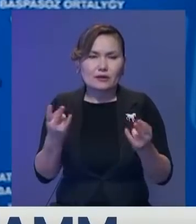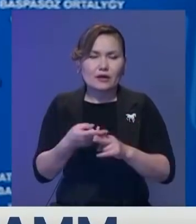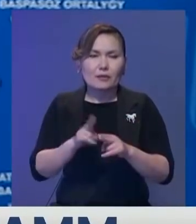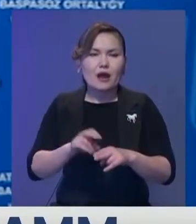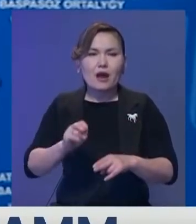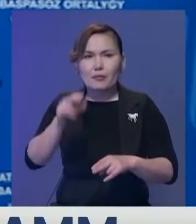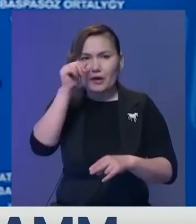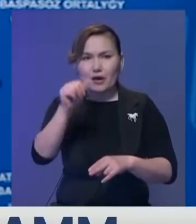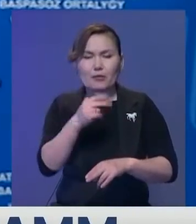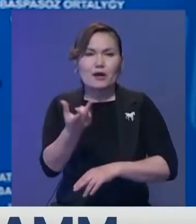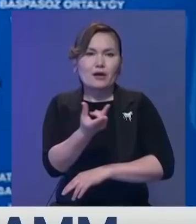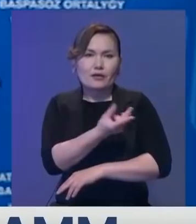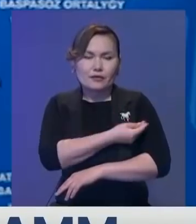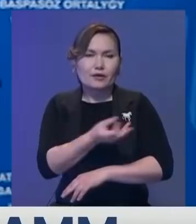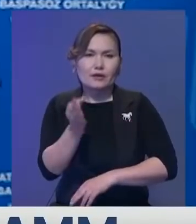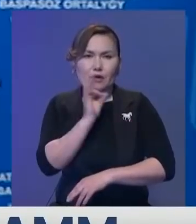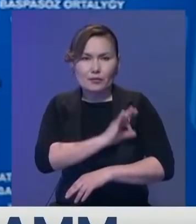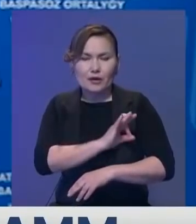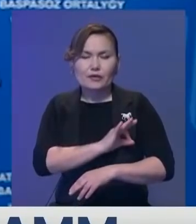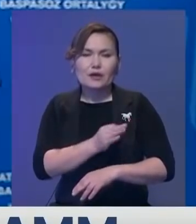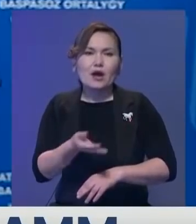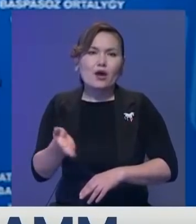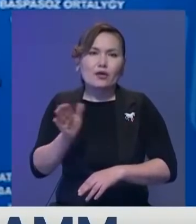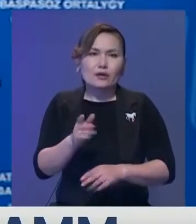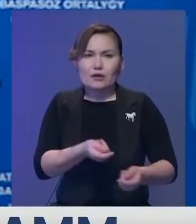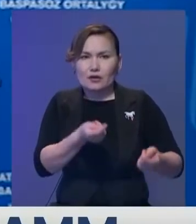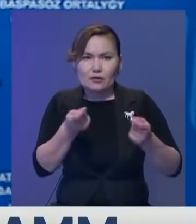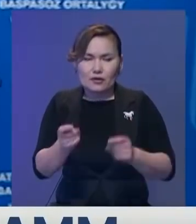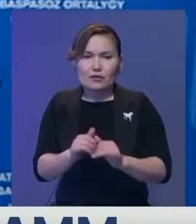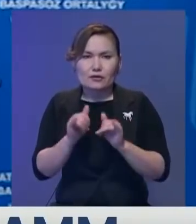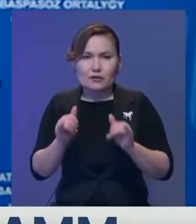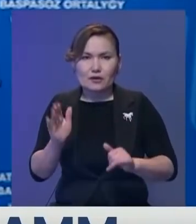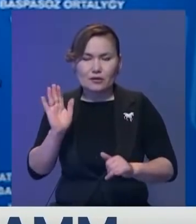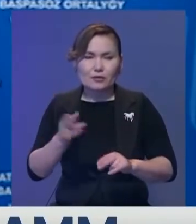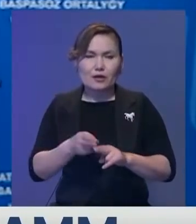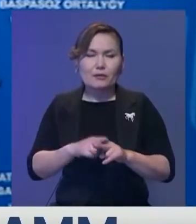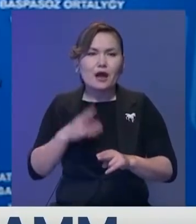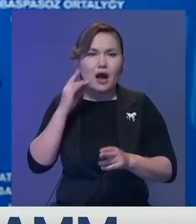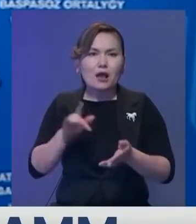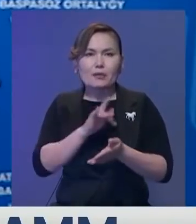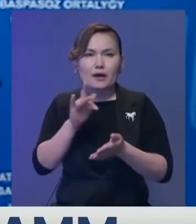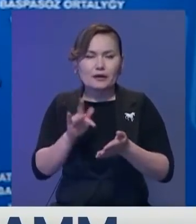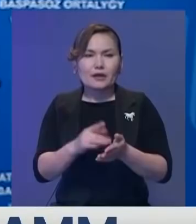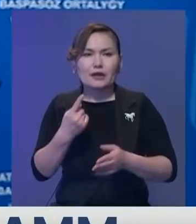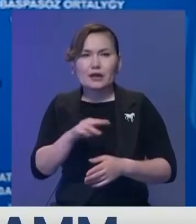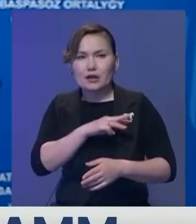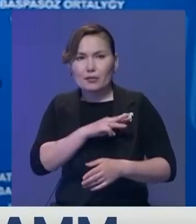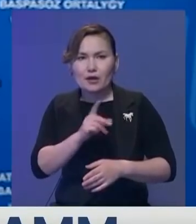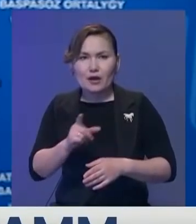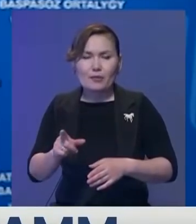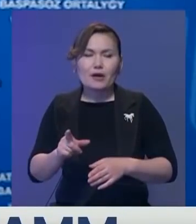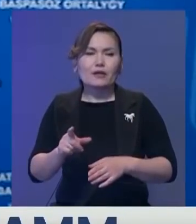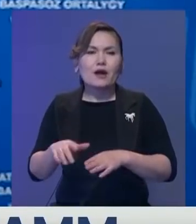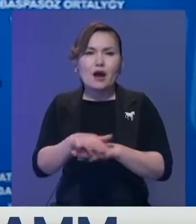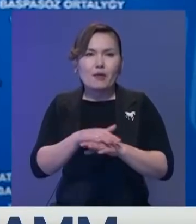біз вакцинациялардың және дозаларын күтіп отырмыз. Сонымен қатар Алматыда 2 миллион тұрғындарының бар